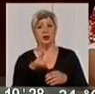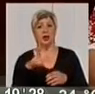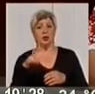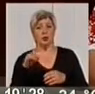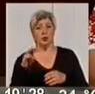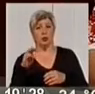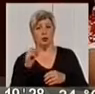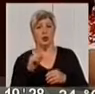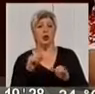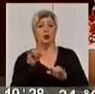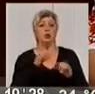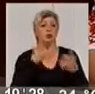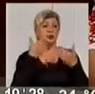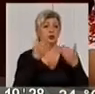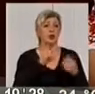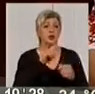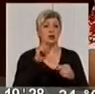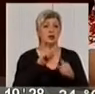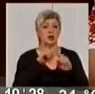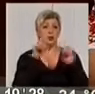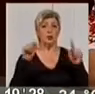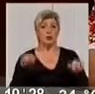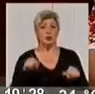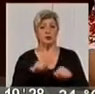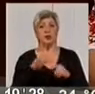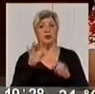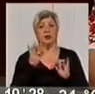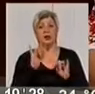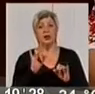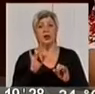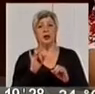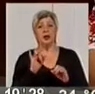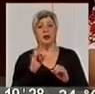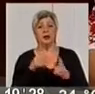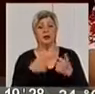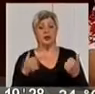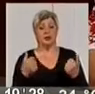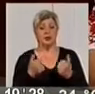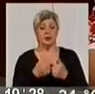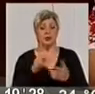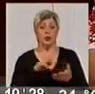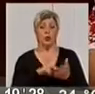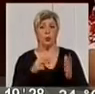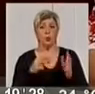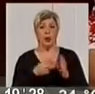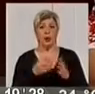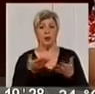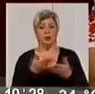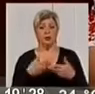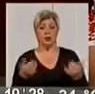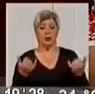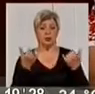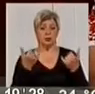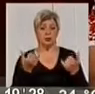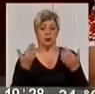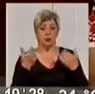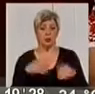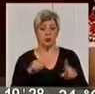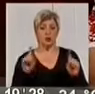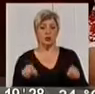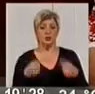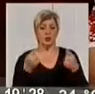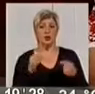звертаються за путівками. І в організаційному плані ми сьогодні вже створили штаб